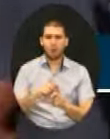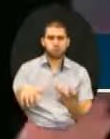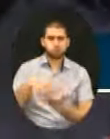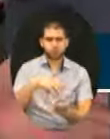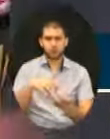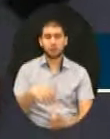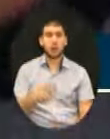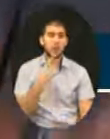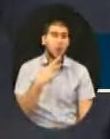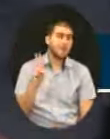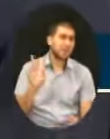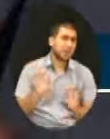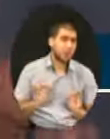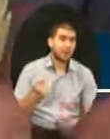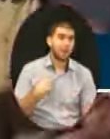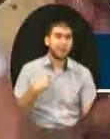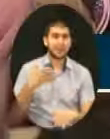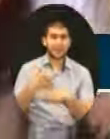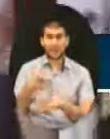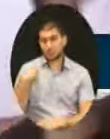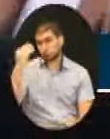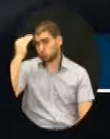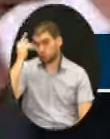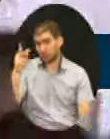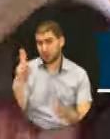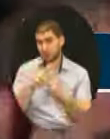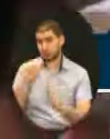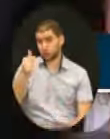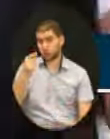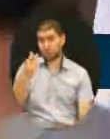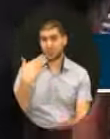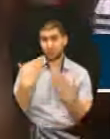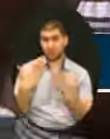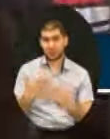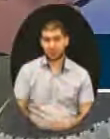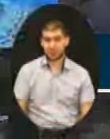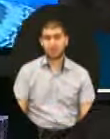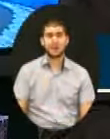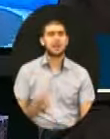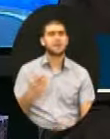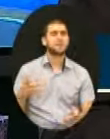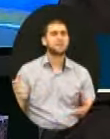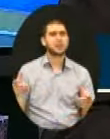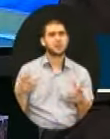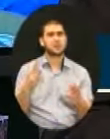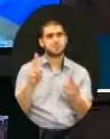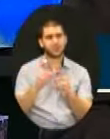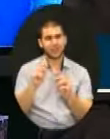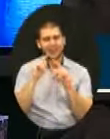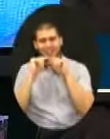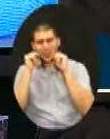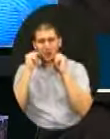להר. לא הבטחתי, אני כשהכנסתי לכם... אני זוכרת את המפגש הראשון שלך בישיבת העשייה. מפגש, שיח של בכל של